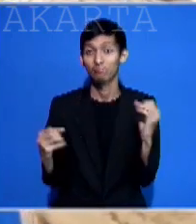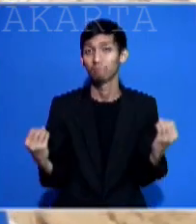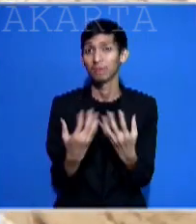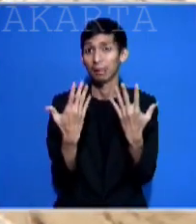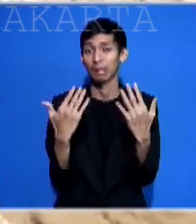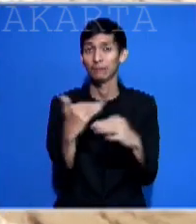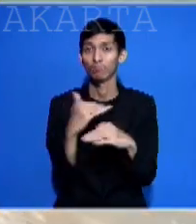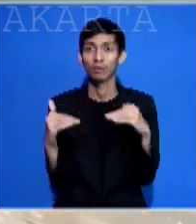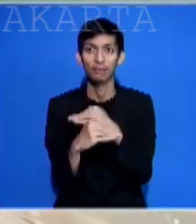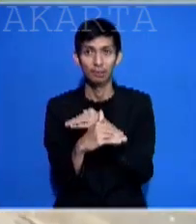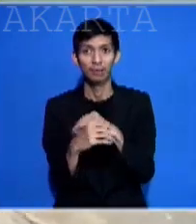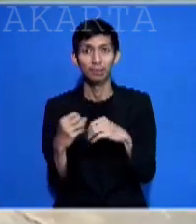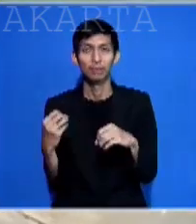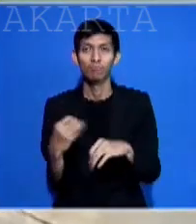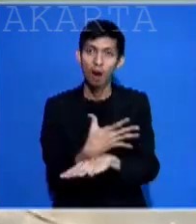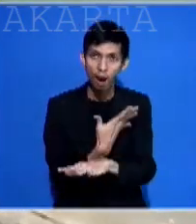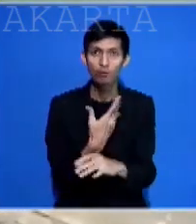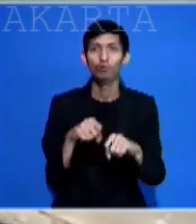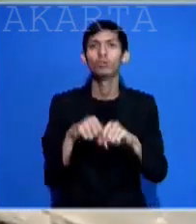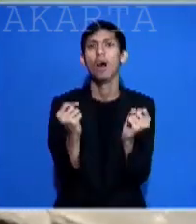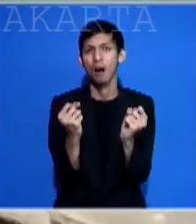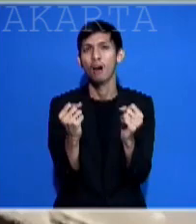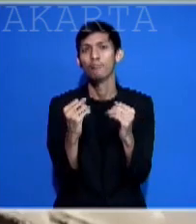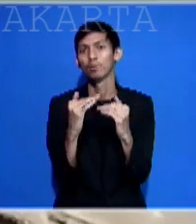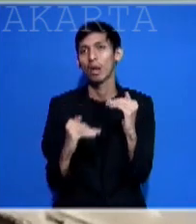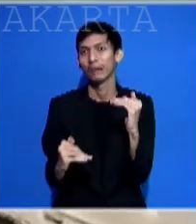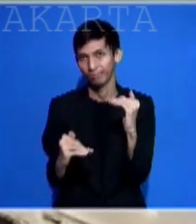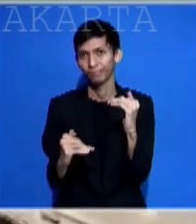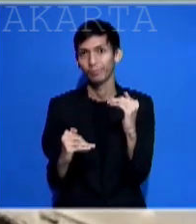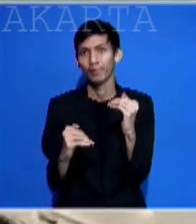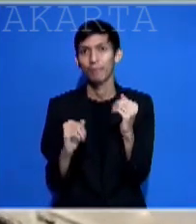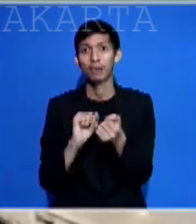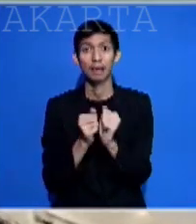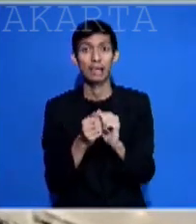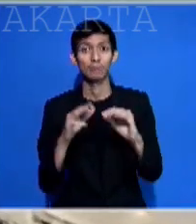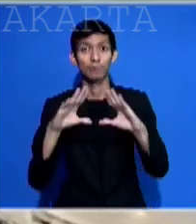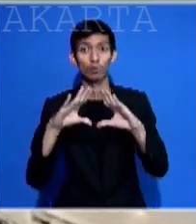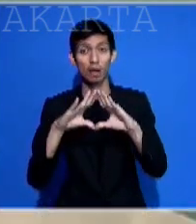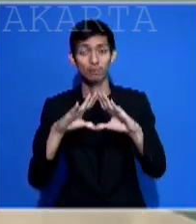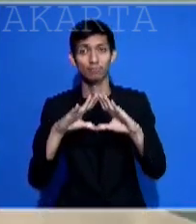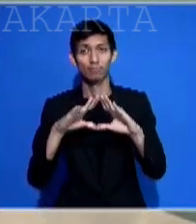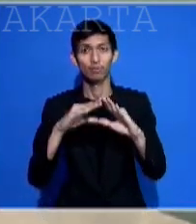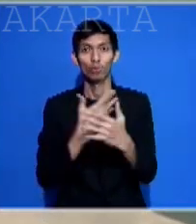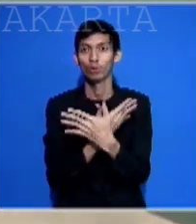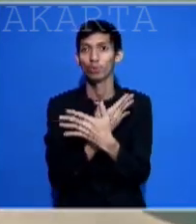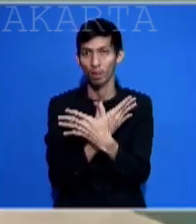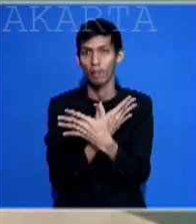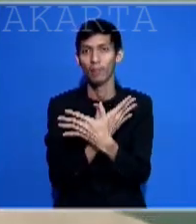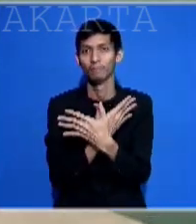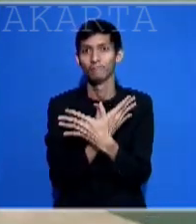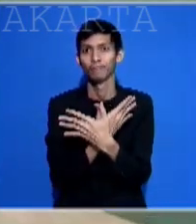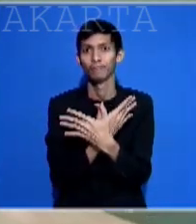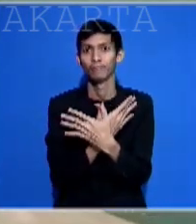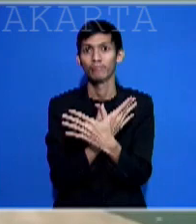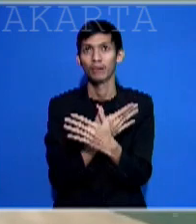dampak kerusakan. Untuk sementara waktu, petugas BPBD Gunung Kidul dan Satlinmas Pantai Baron memasang garis pembatas